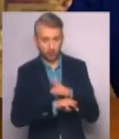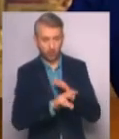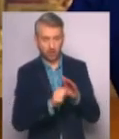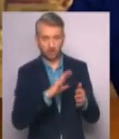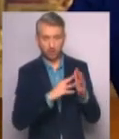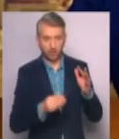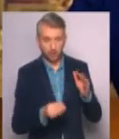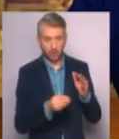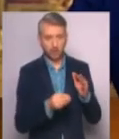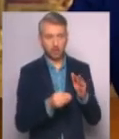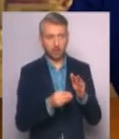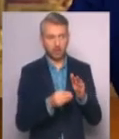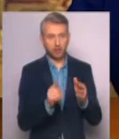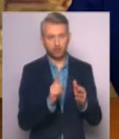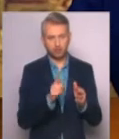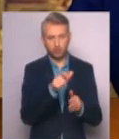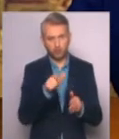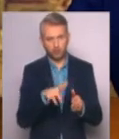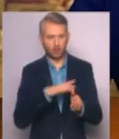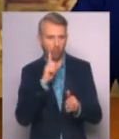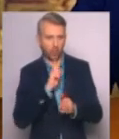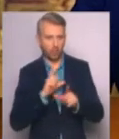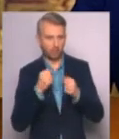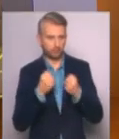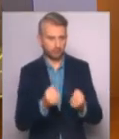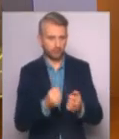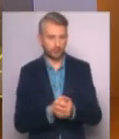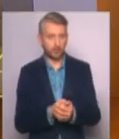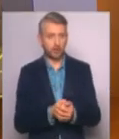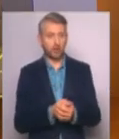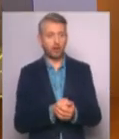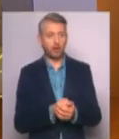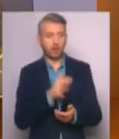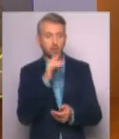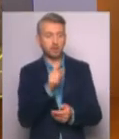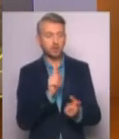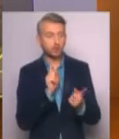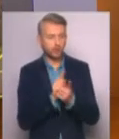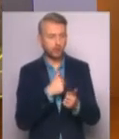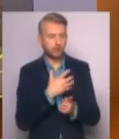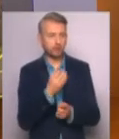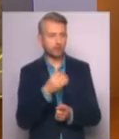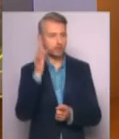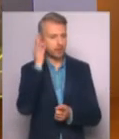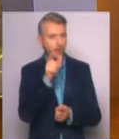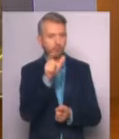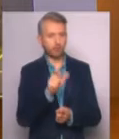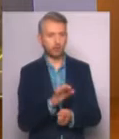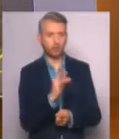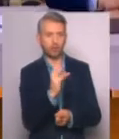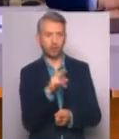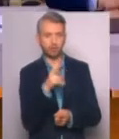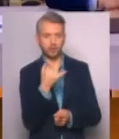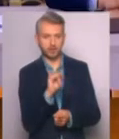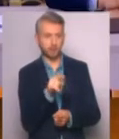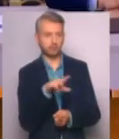ці пасажирські потоки. При цій зустрічі, звичайно, я зараз знов-таки згадаю пана Олексія Окопного, був